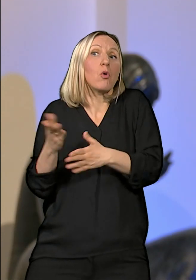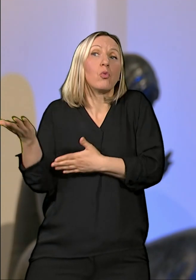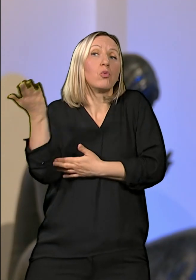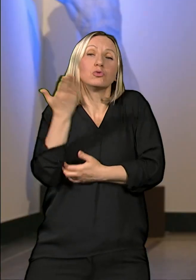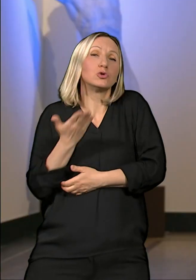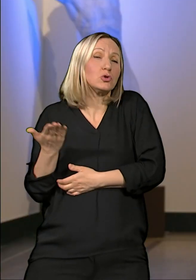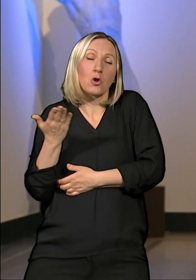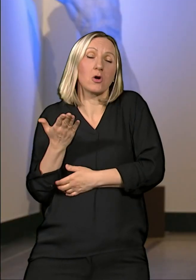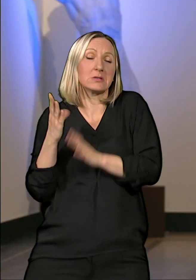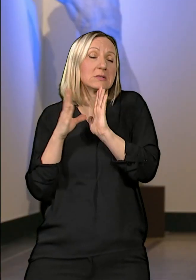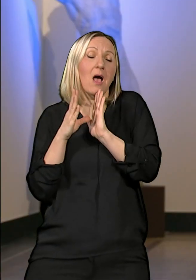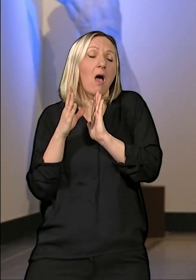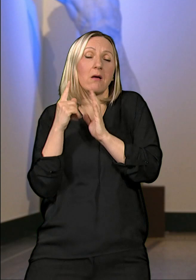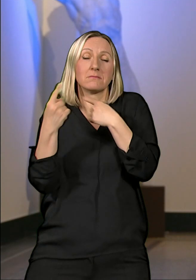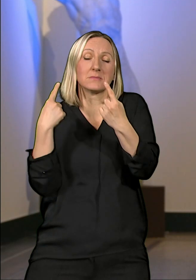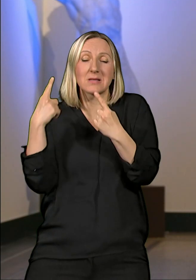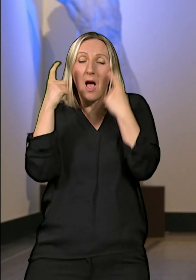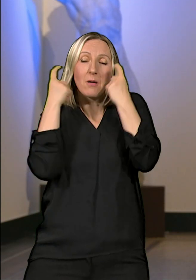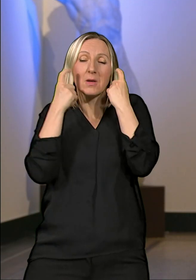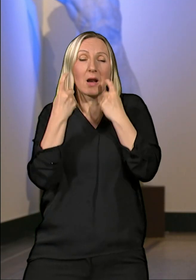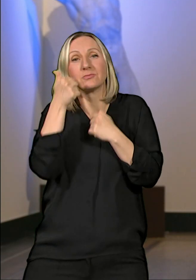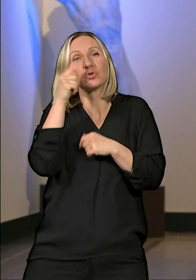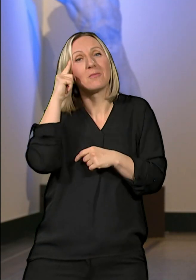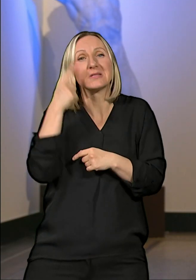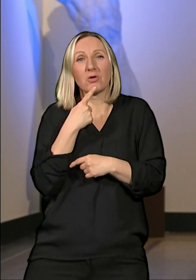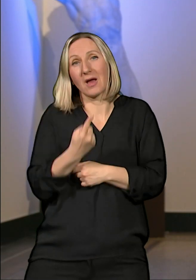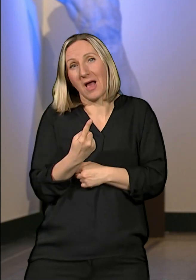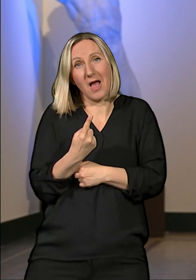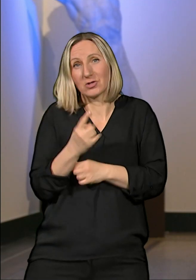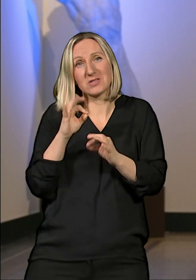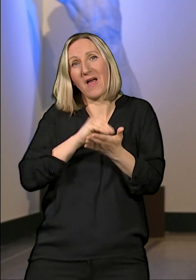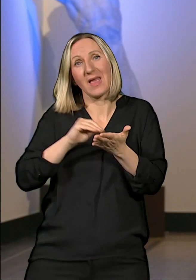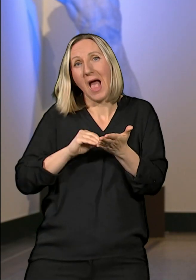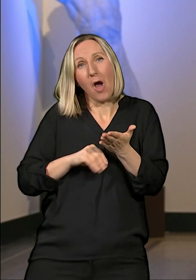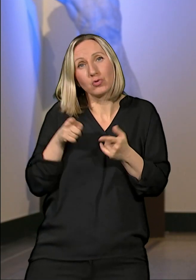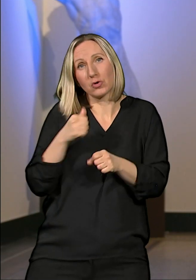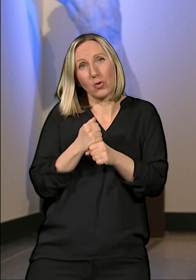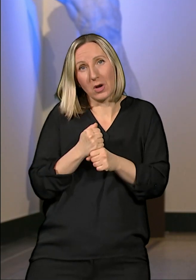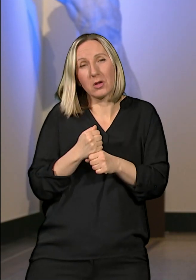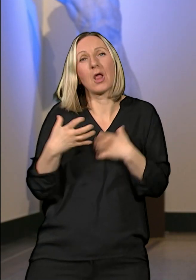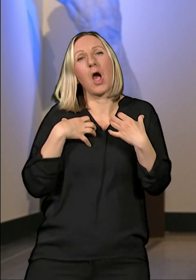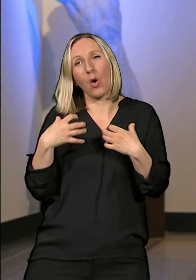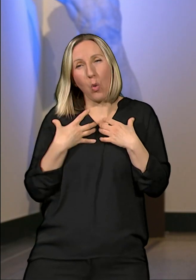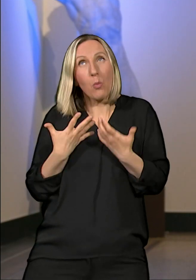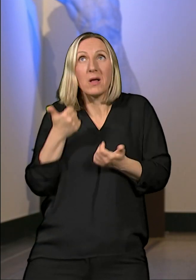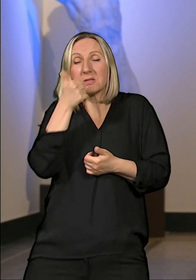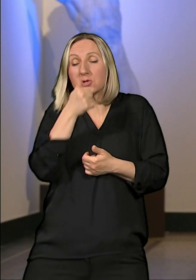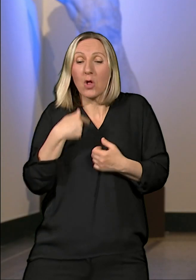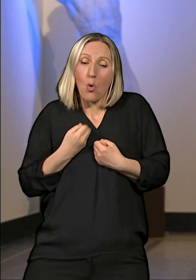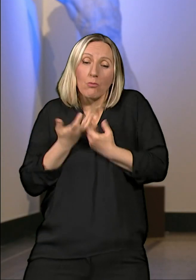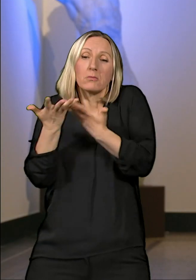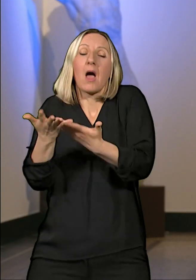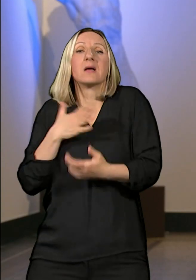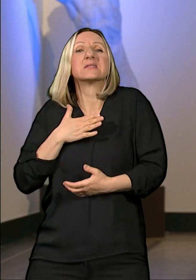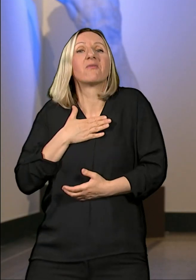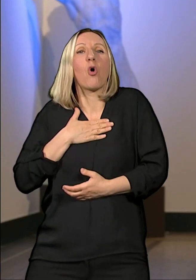autor hteo ne hteo ostavlja tu mogućnost za tumačenje i onda glumac ispunjava taj prostor smislom koji on nosi u sebi,